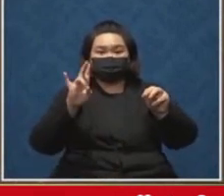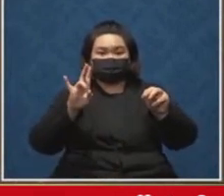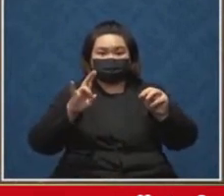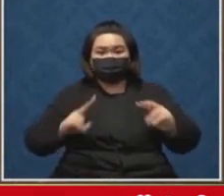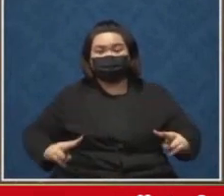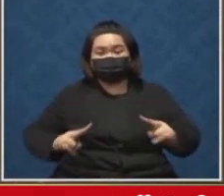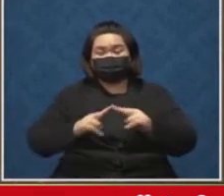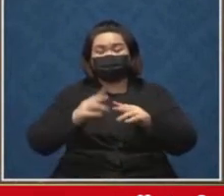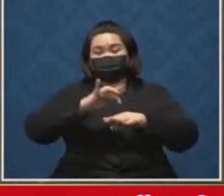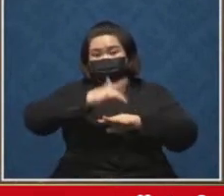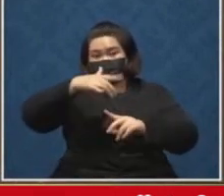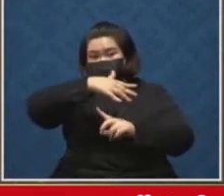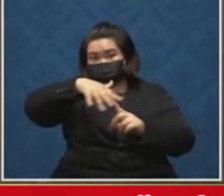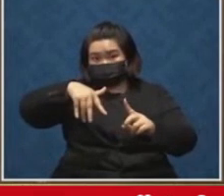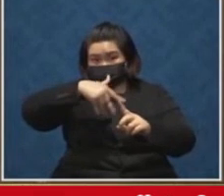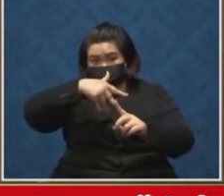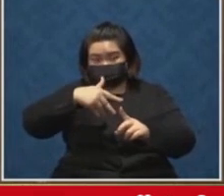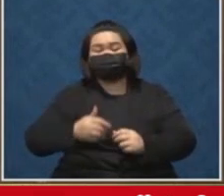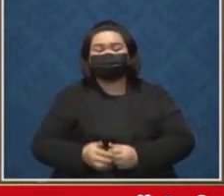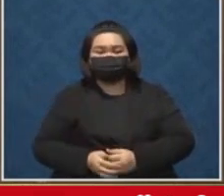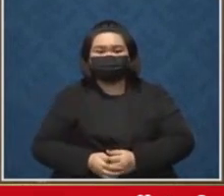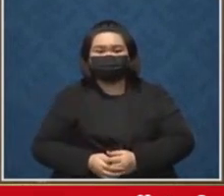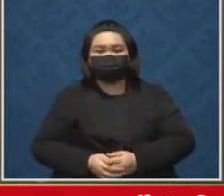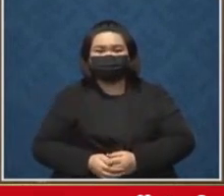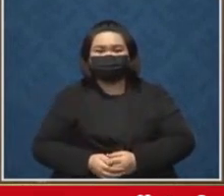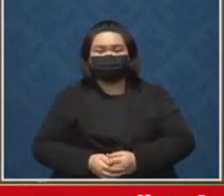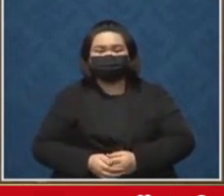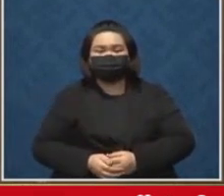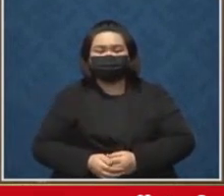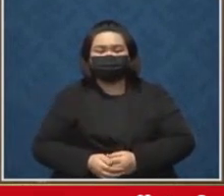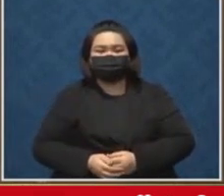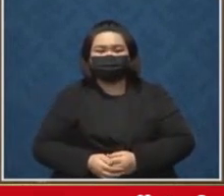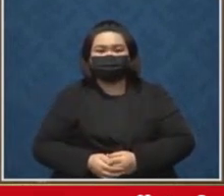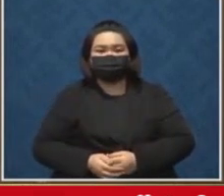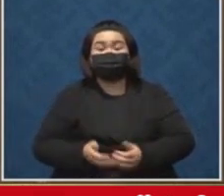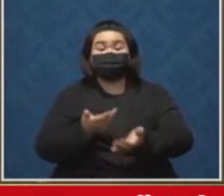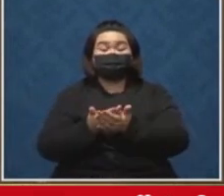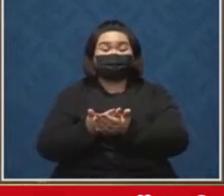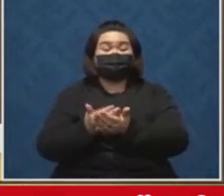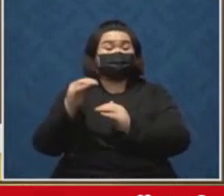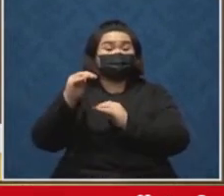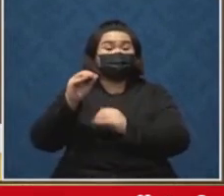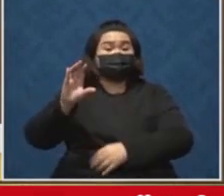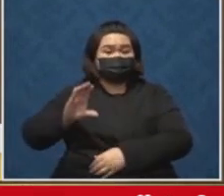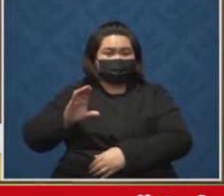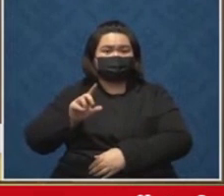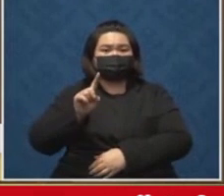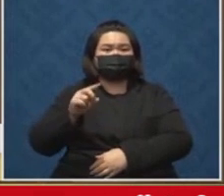ทรัพยากรธรรมชาติและสิ่งแวดล้อมงบประมาณตั้งไว้